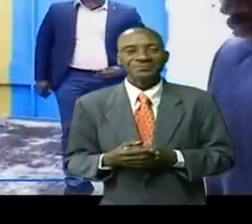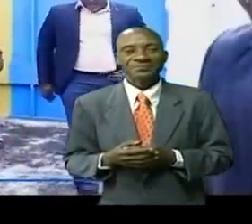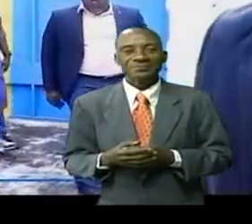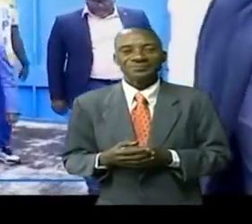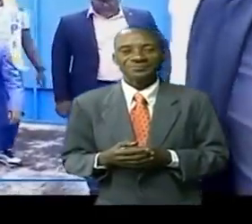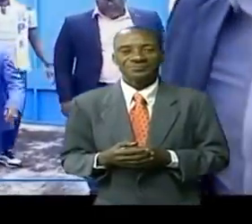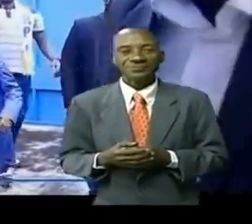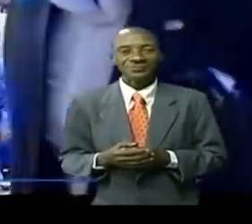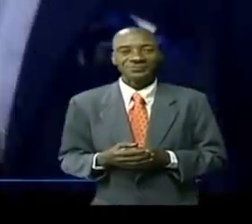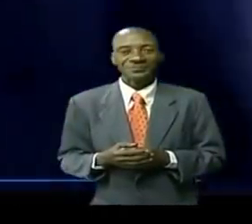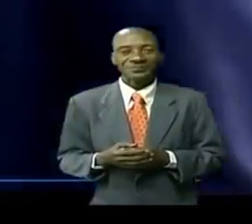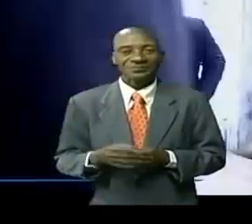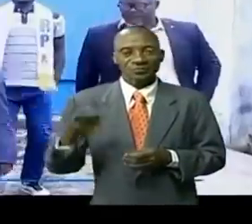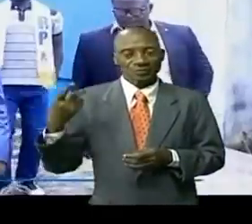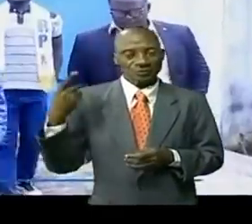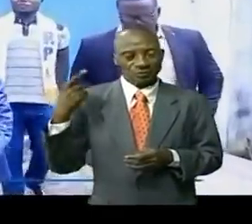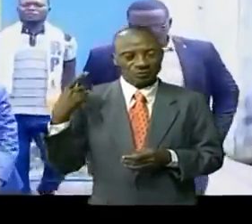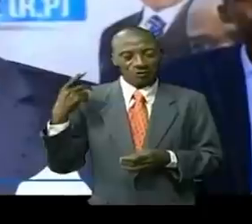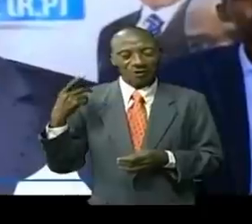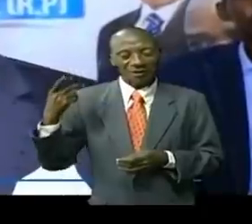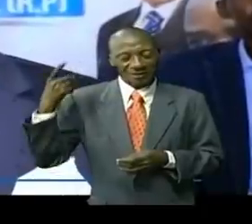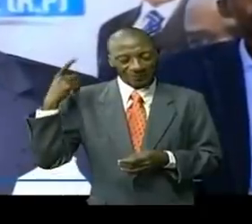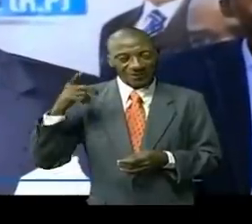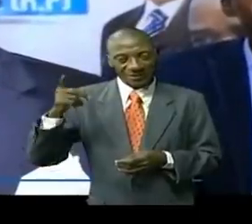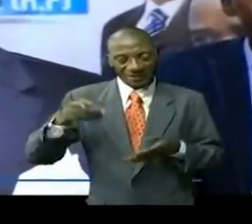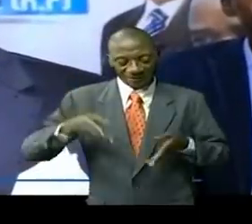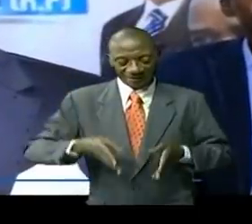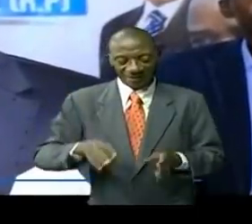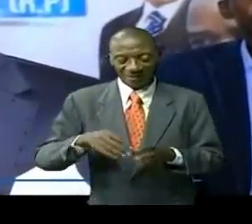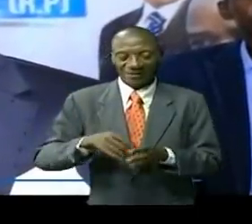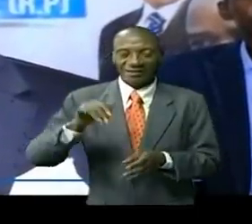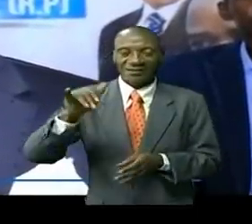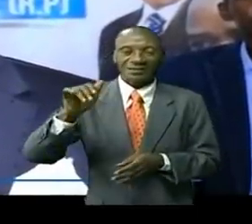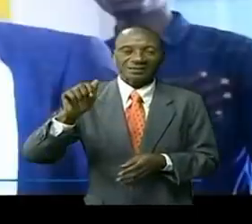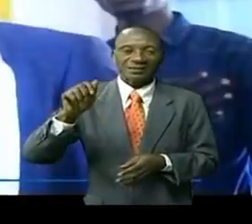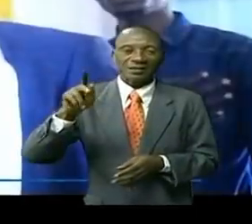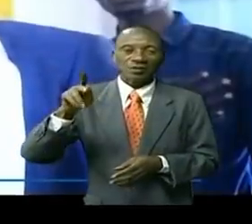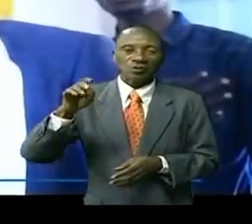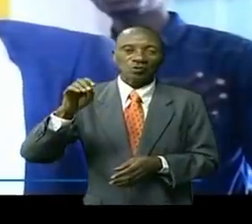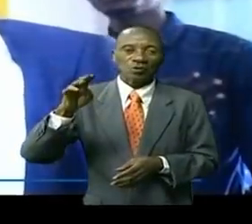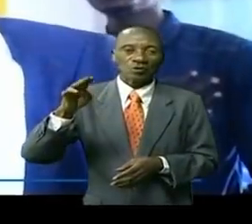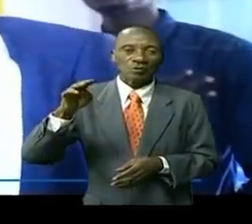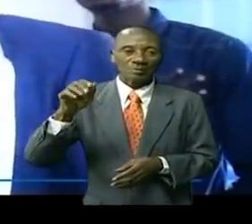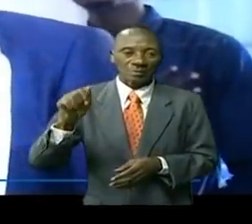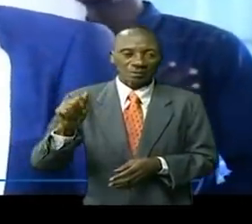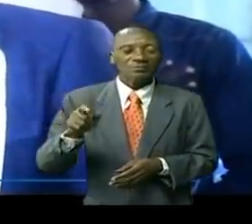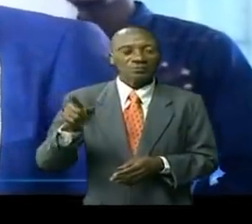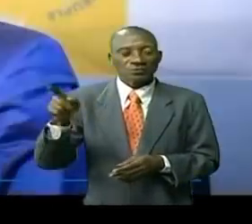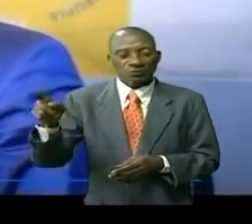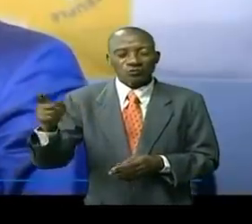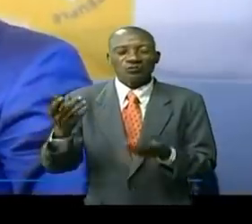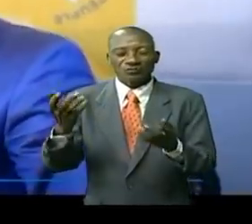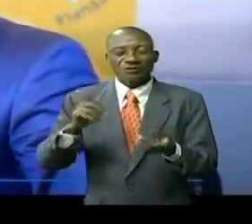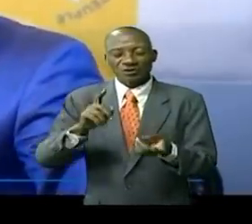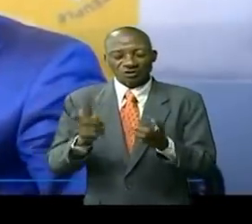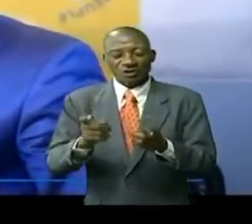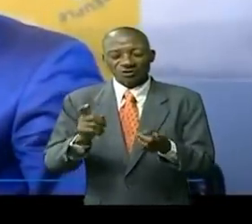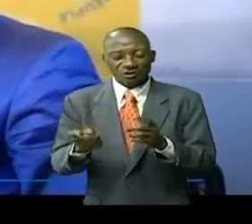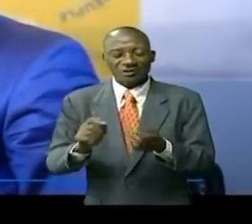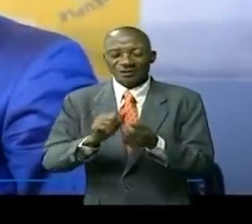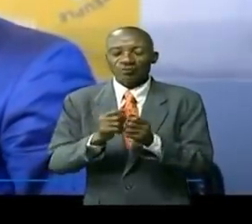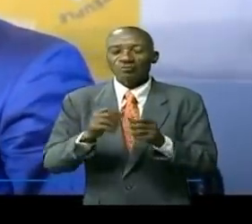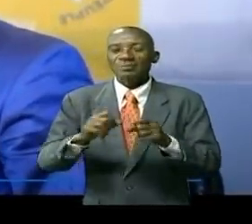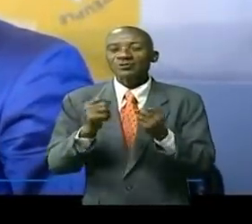Élu de Yakoma dans le nord Bangui et connu pour son implication dans l'amélioration du social, le député national Antoine